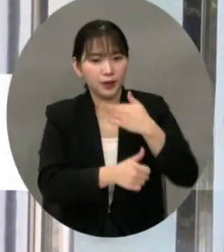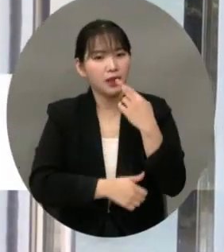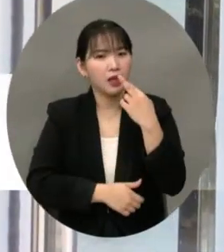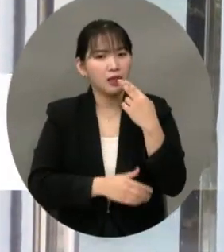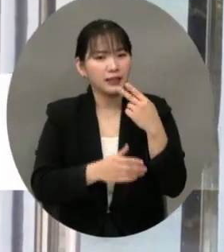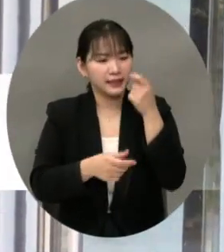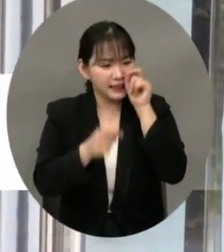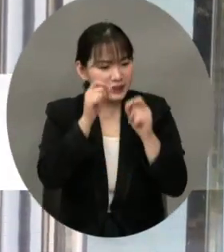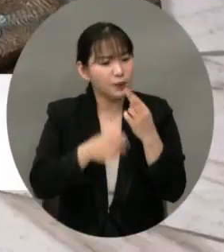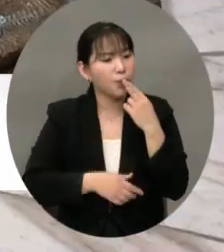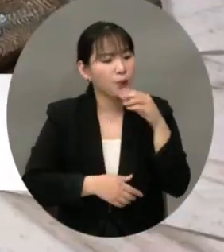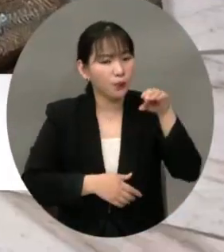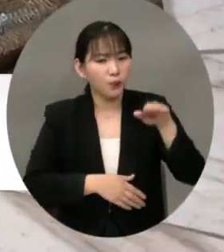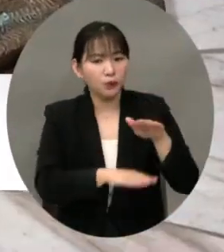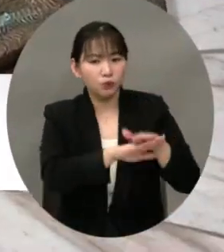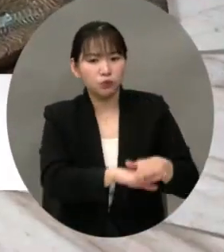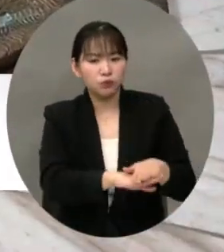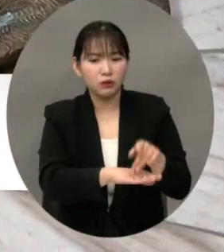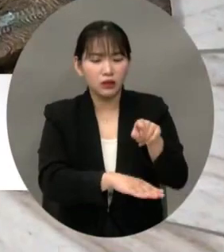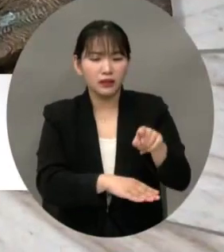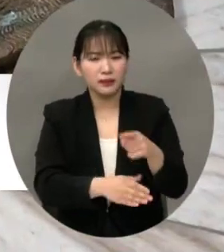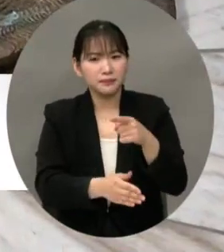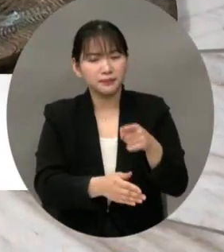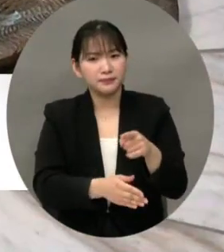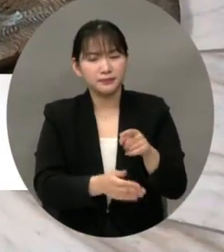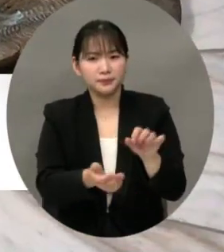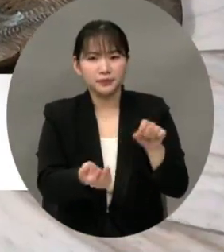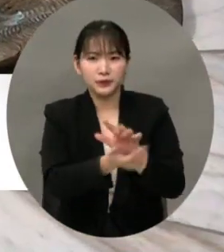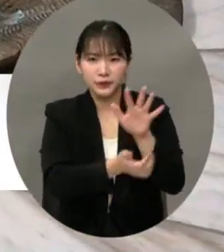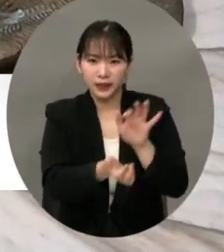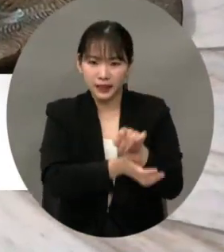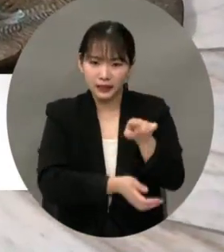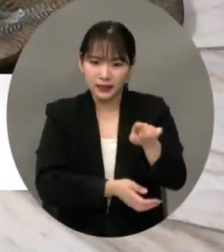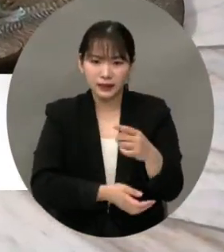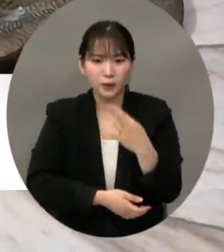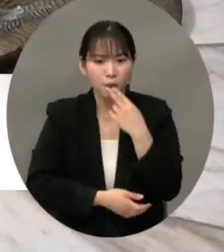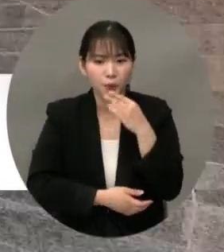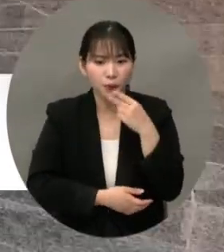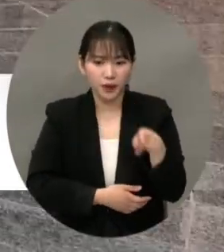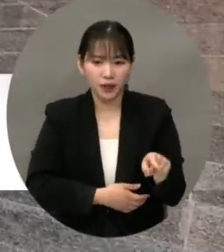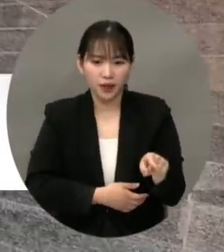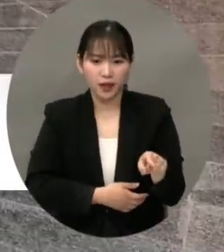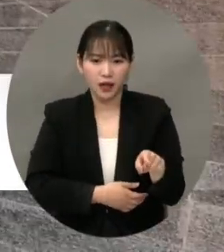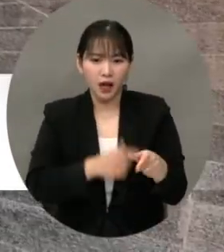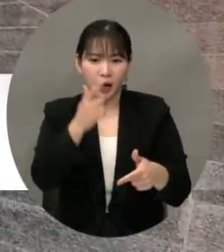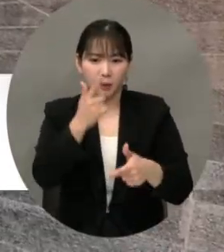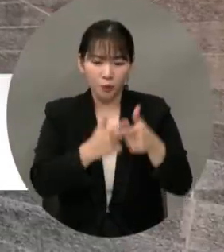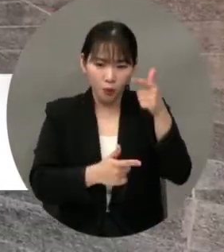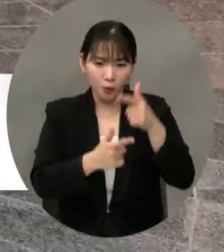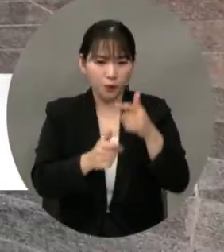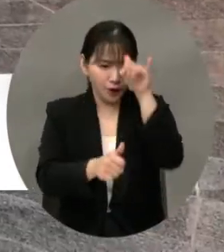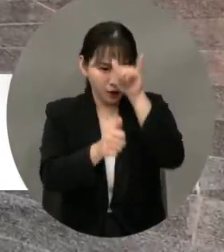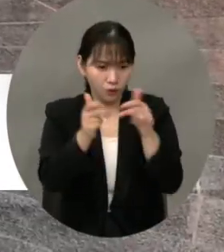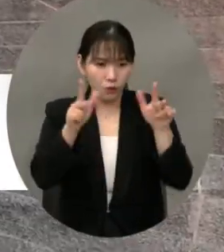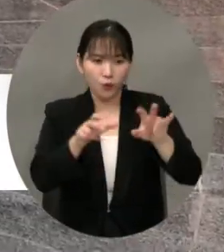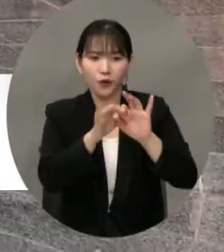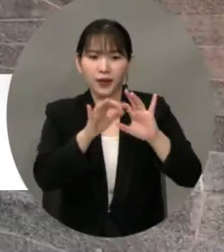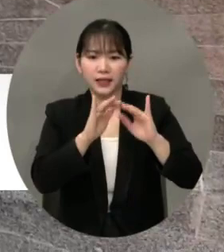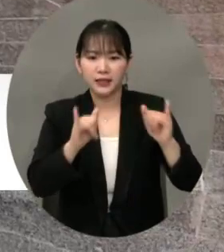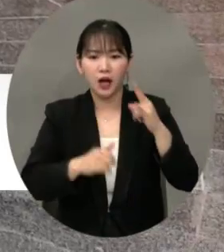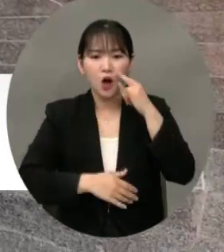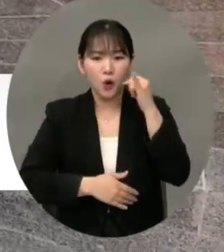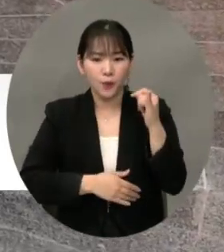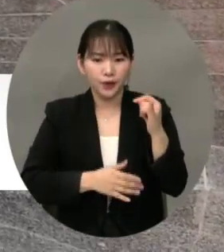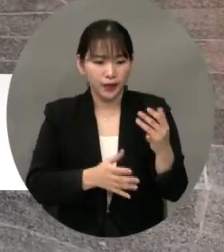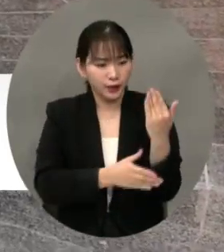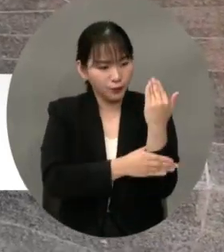두고 적절성 논란이 일고 있습니다. 해당 쓰레기 종량제 봉투는 목포 현충공원 관계자들이 어머니